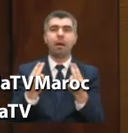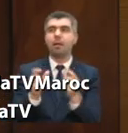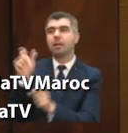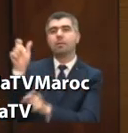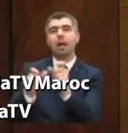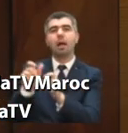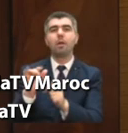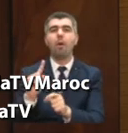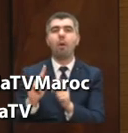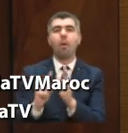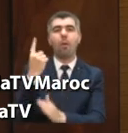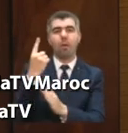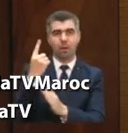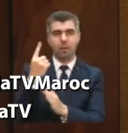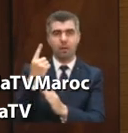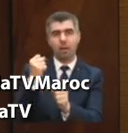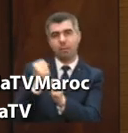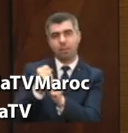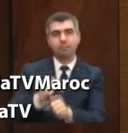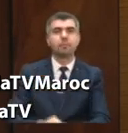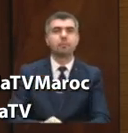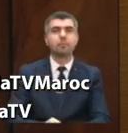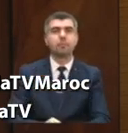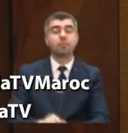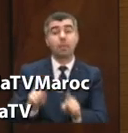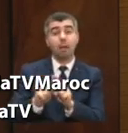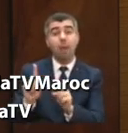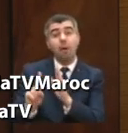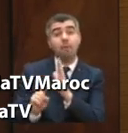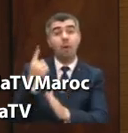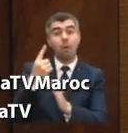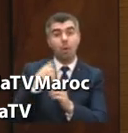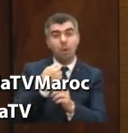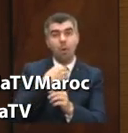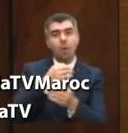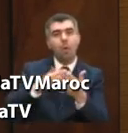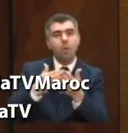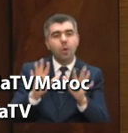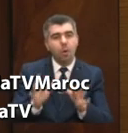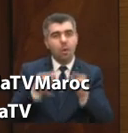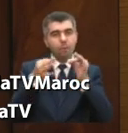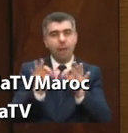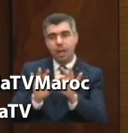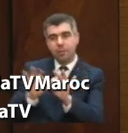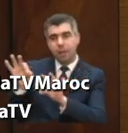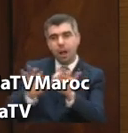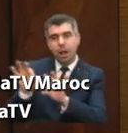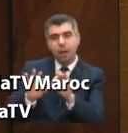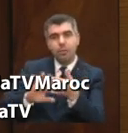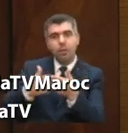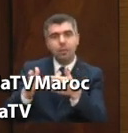المواطنات والمواطنين كأول الأولويات، حيث كنا من بين الدول السباقة إلى اتخاذ مجموعة من الإجراءات